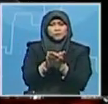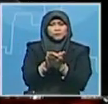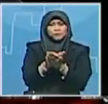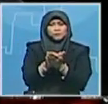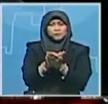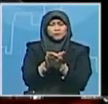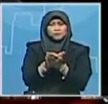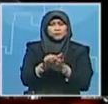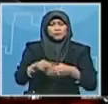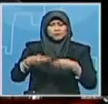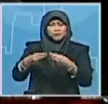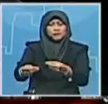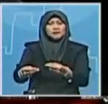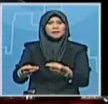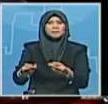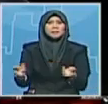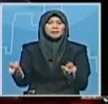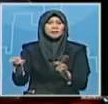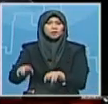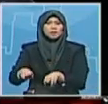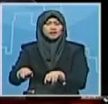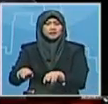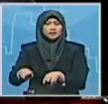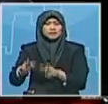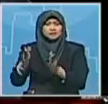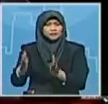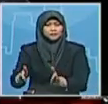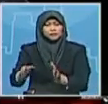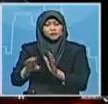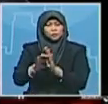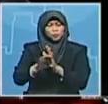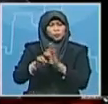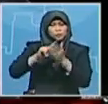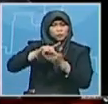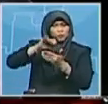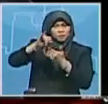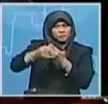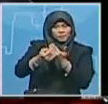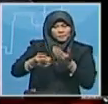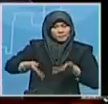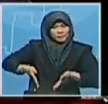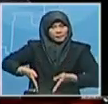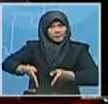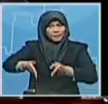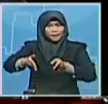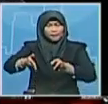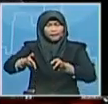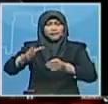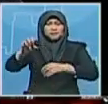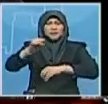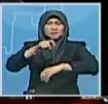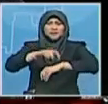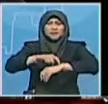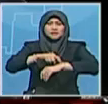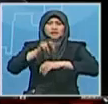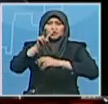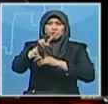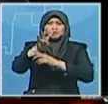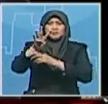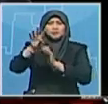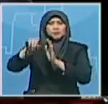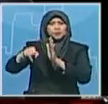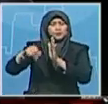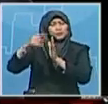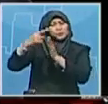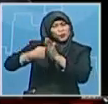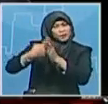di award kepada kontraktor. Biasanya untuk projek jalan ini, ianya akan mengambil masa paling cepat 24 bulan.